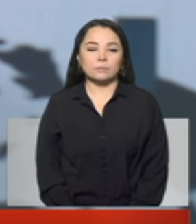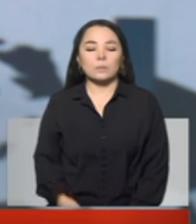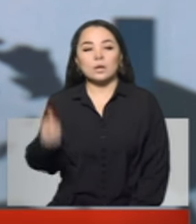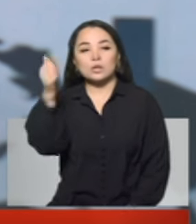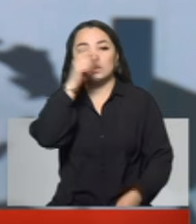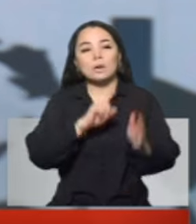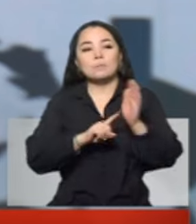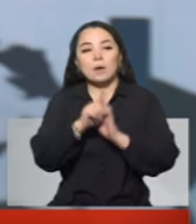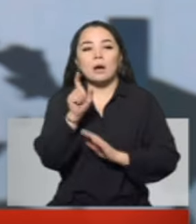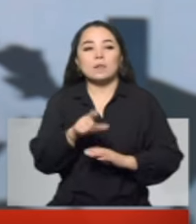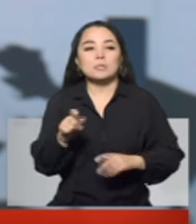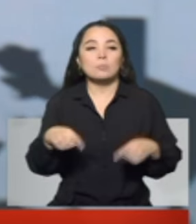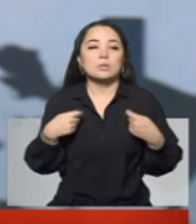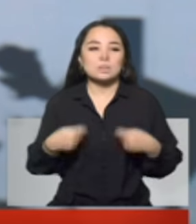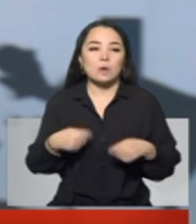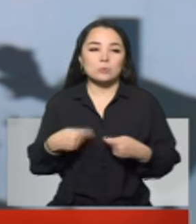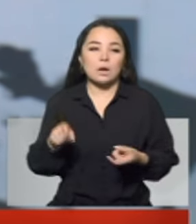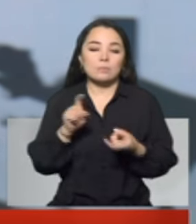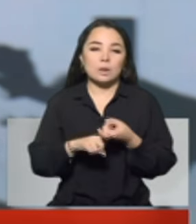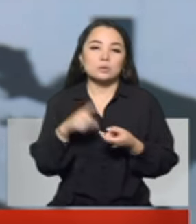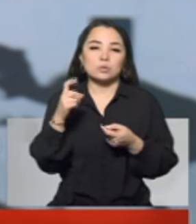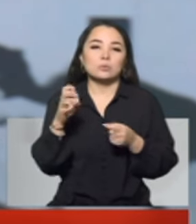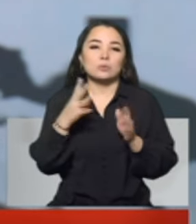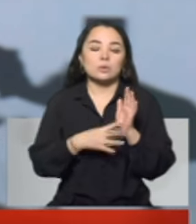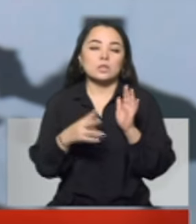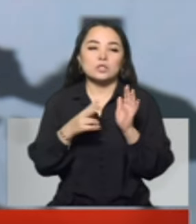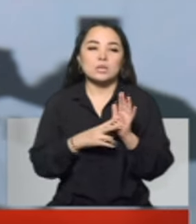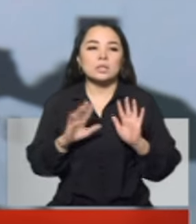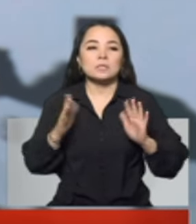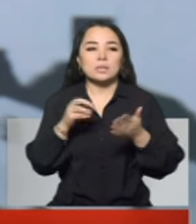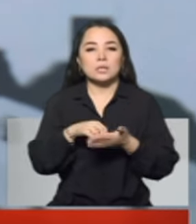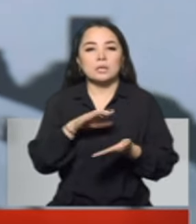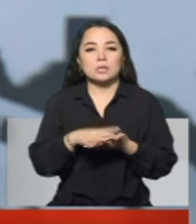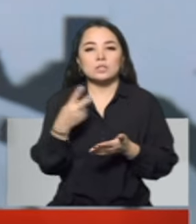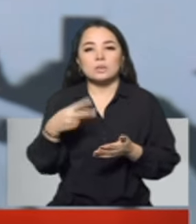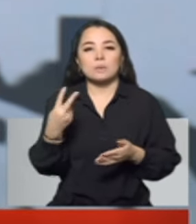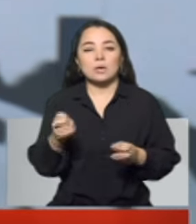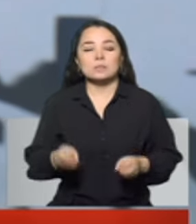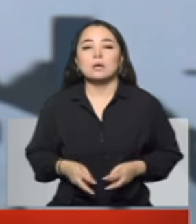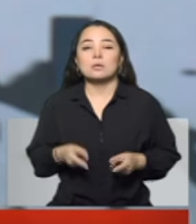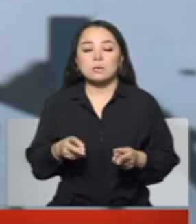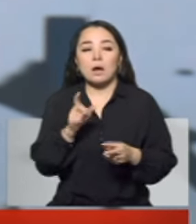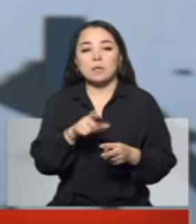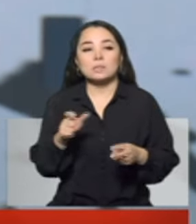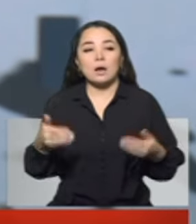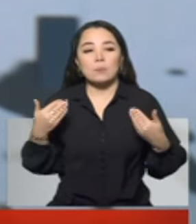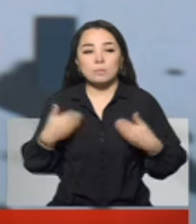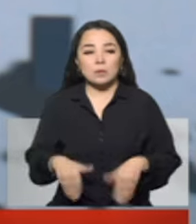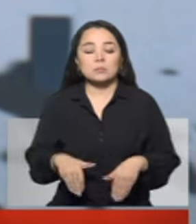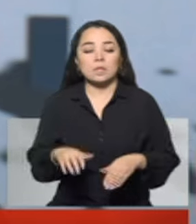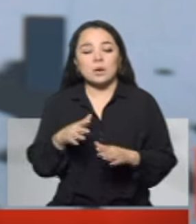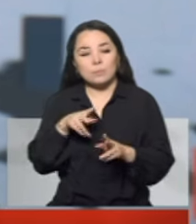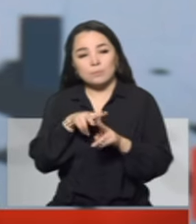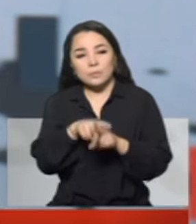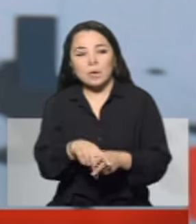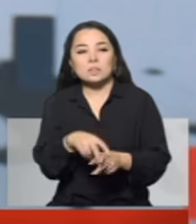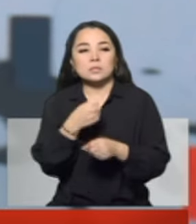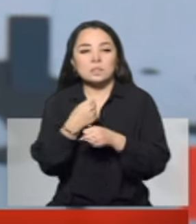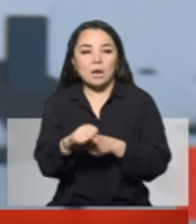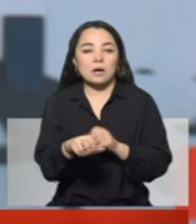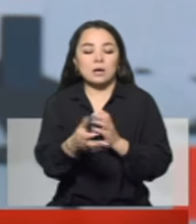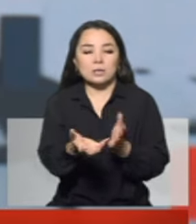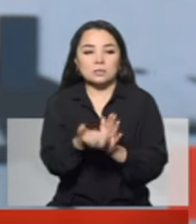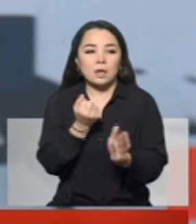Жыл басынан бері адам саудасына байланысты 197 дерек тіркелген. 22 қылмыс адам ағзасын мәжбүрлеп алу бойынша қозғалған.